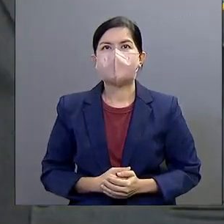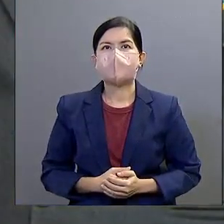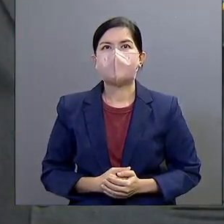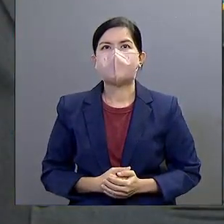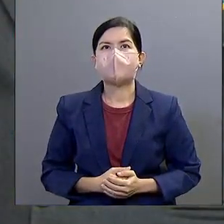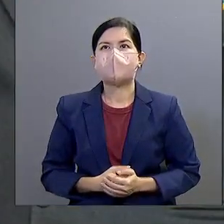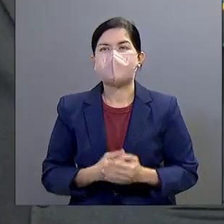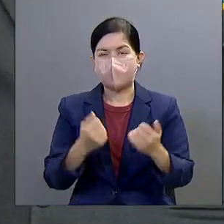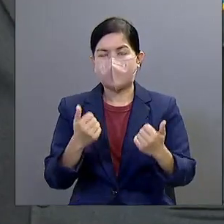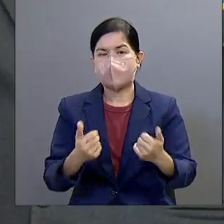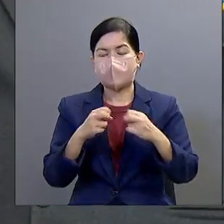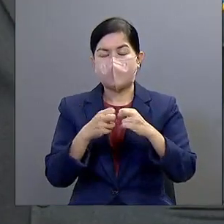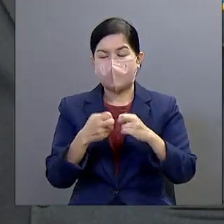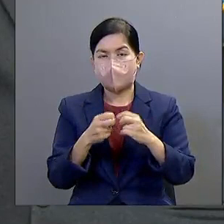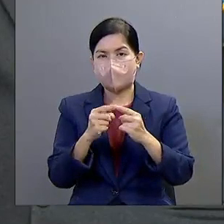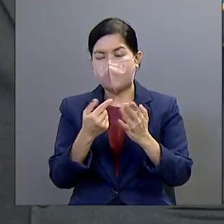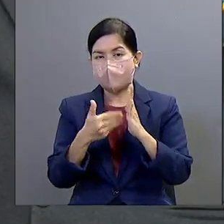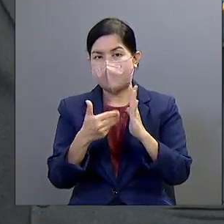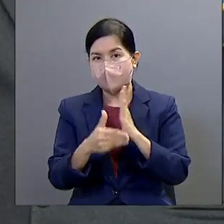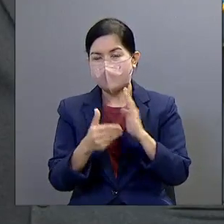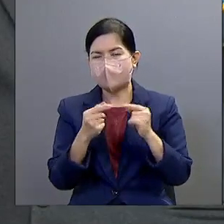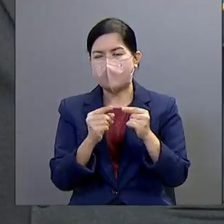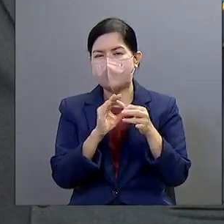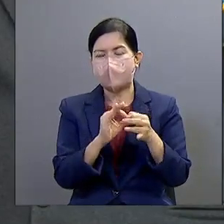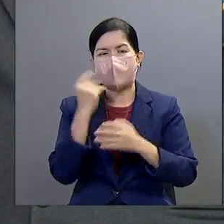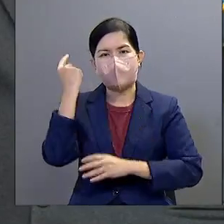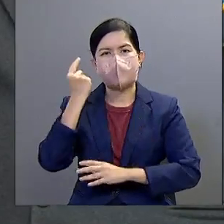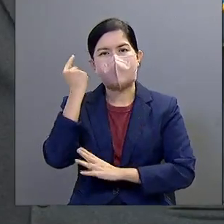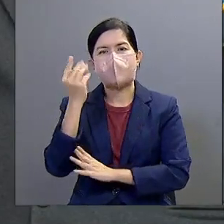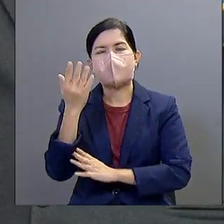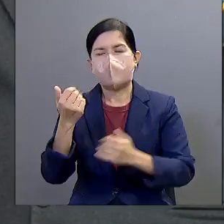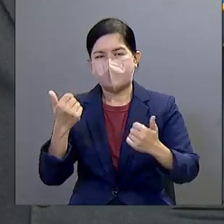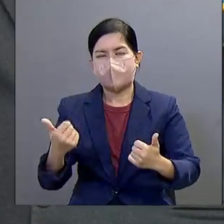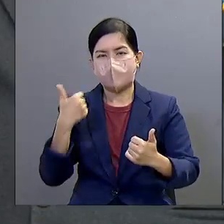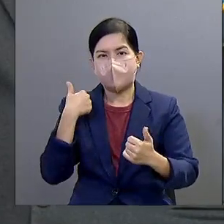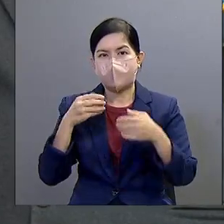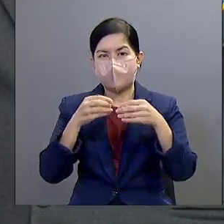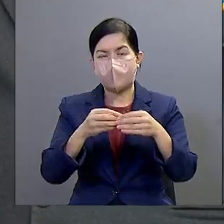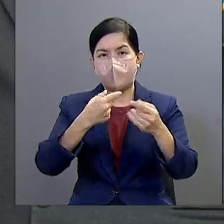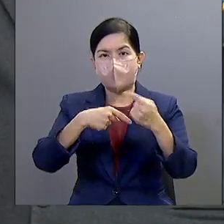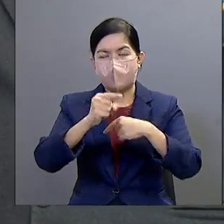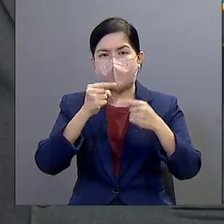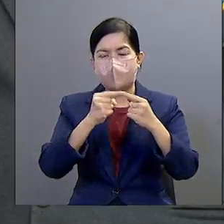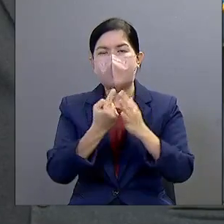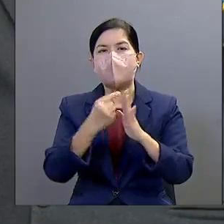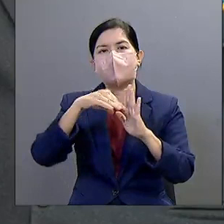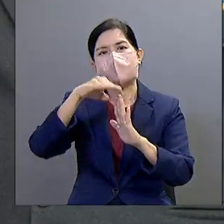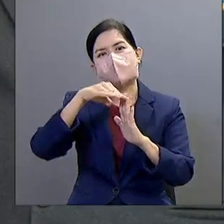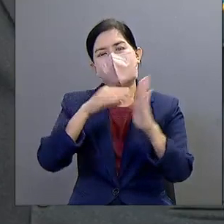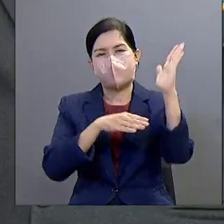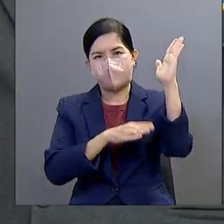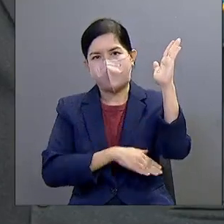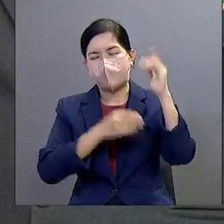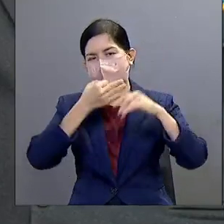ไม่ค่อยจะมีครับตอนนี้จะเป็นซีซั่นของเที่ยวทะเลกับไปทางภูเขากันหมดแล้วครับก็คือขึ้นเหนือกับลงใต้นะครับตอน